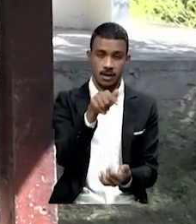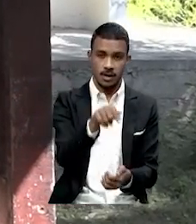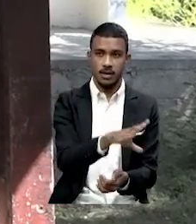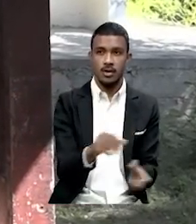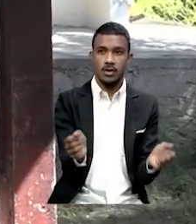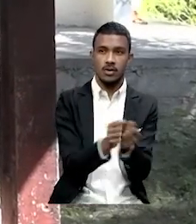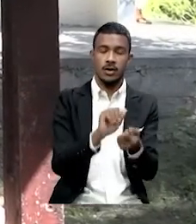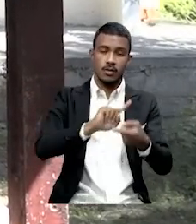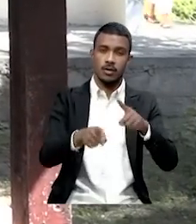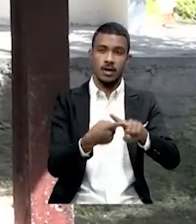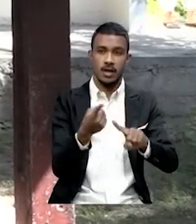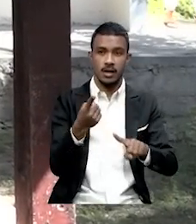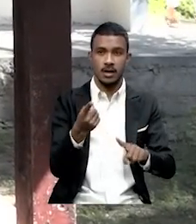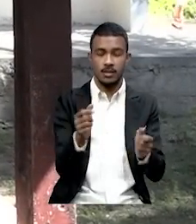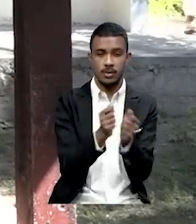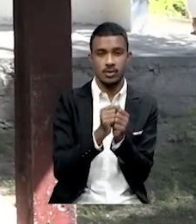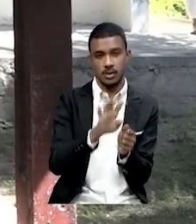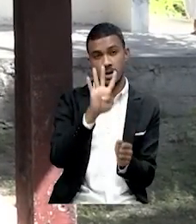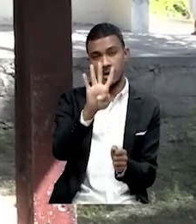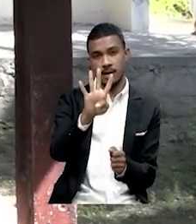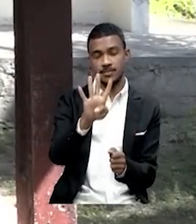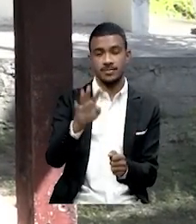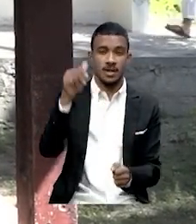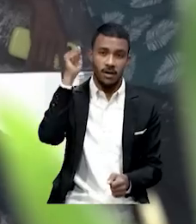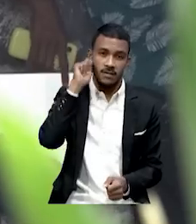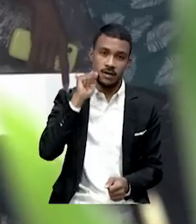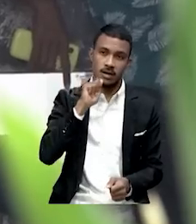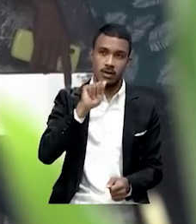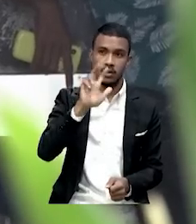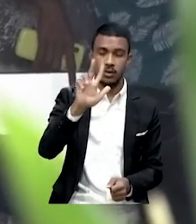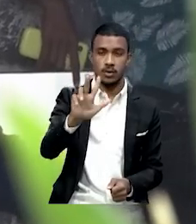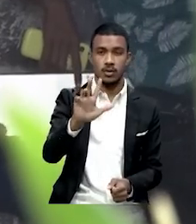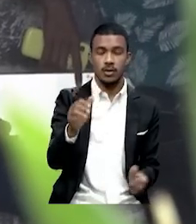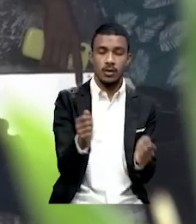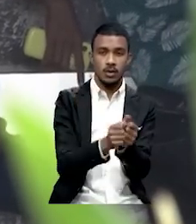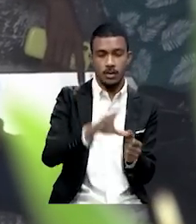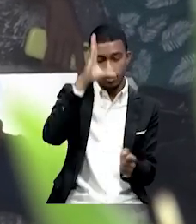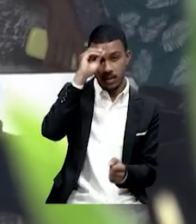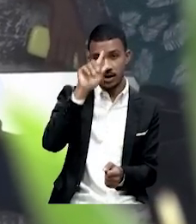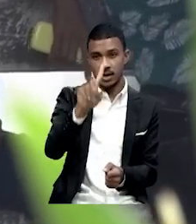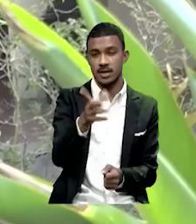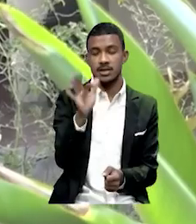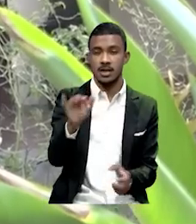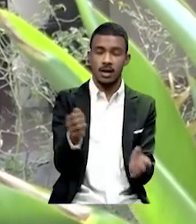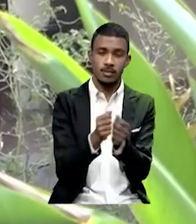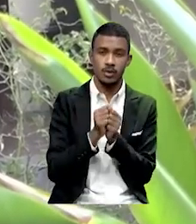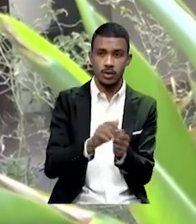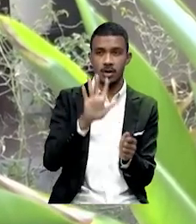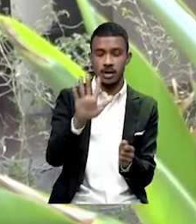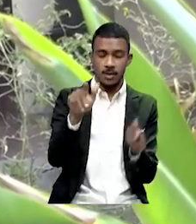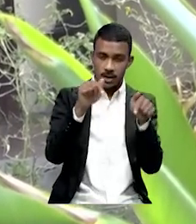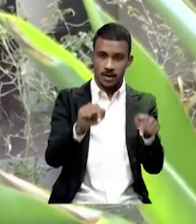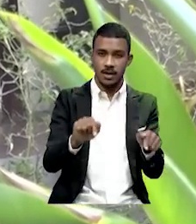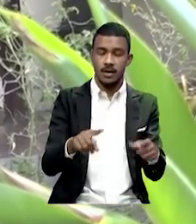ni kolega nain hat feto tulutan ho mane ida hamutuk sirana yang lima maka iya ne i